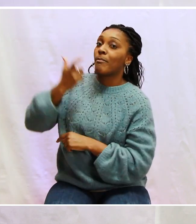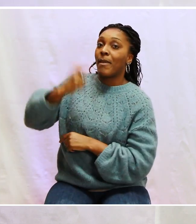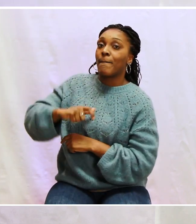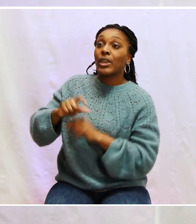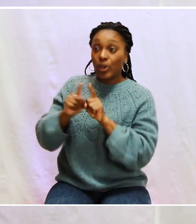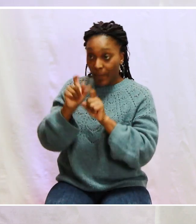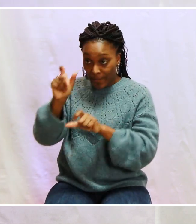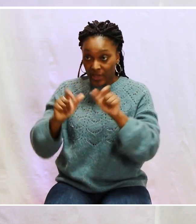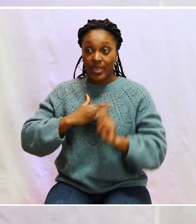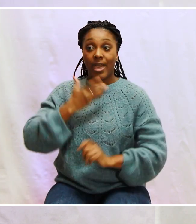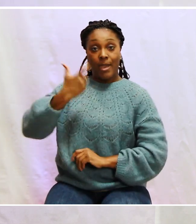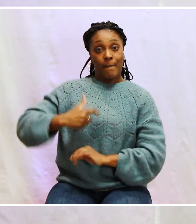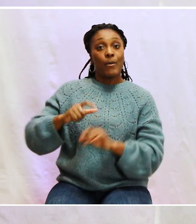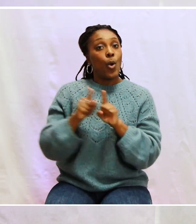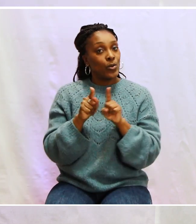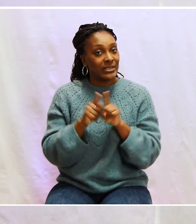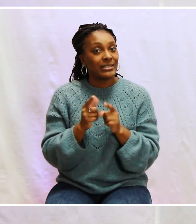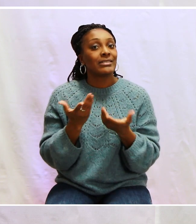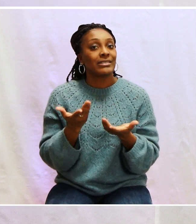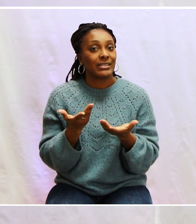veulent m'aimer.